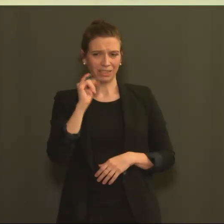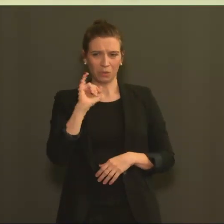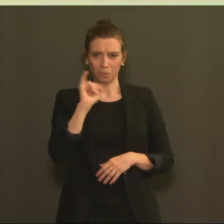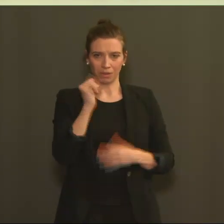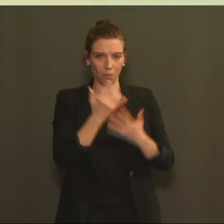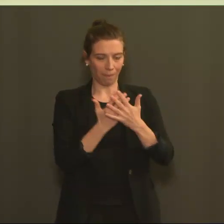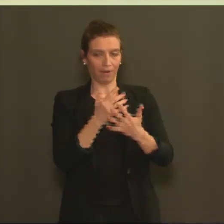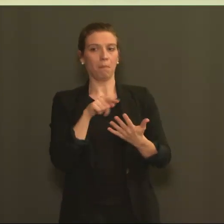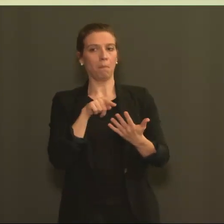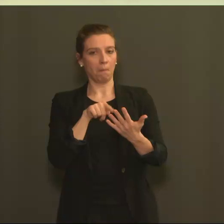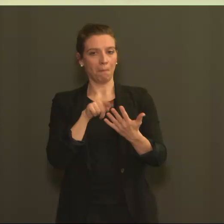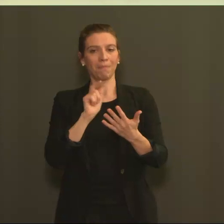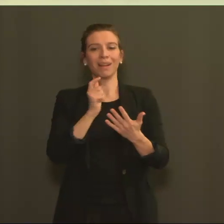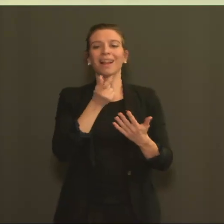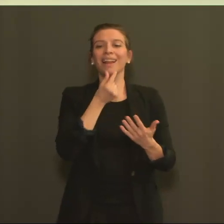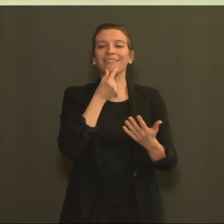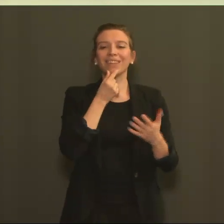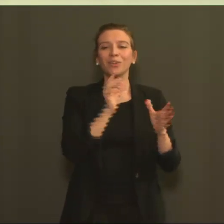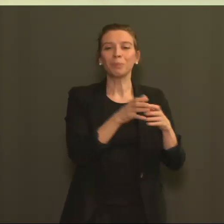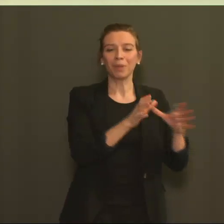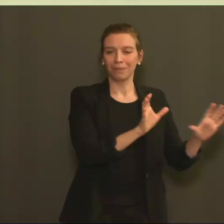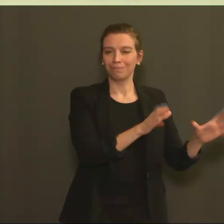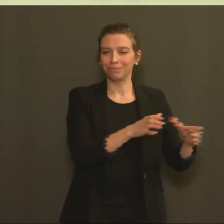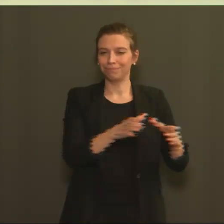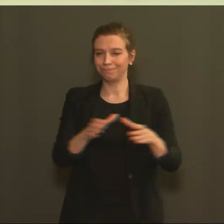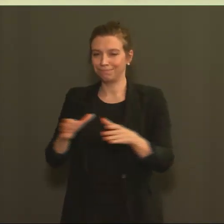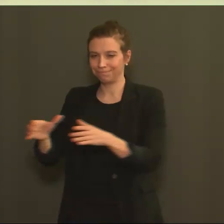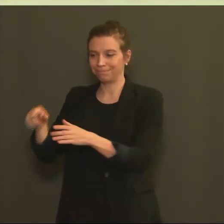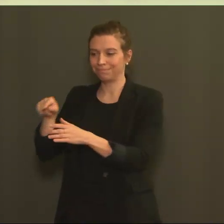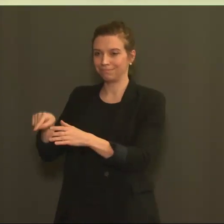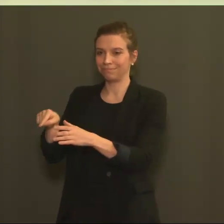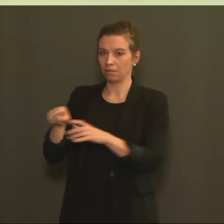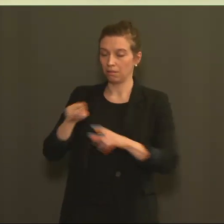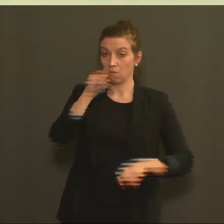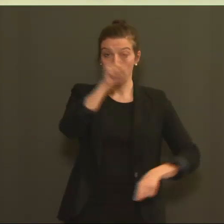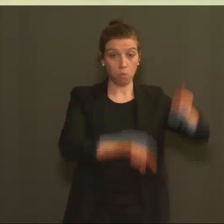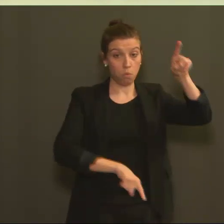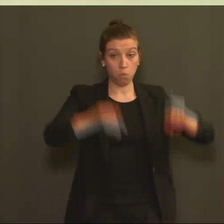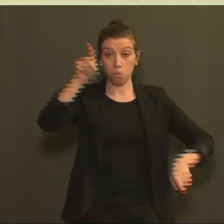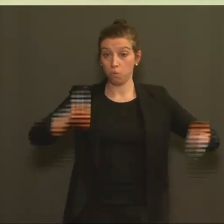de daling is het meest uitgesproken bij de 80-plussers met -20%